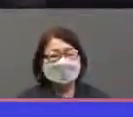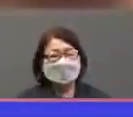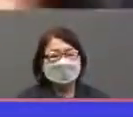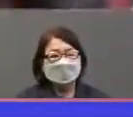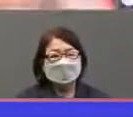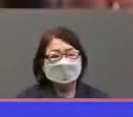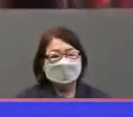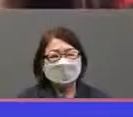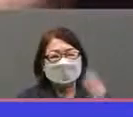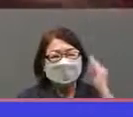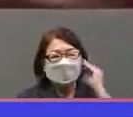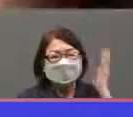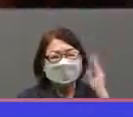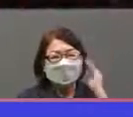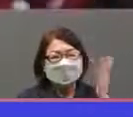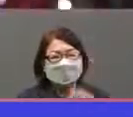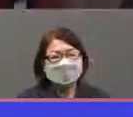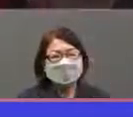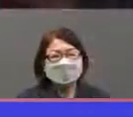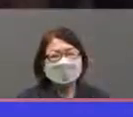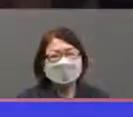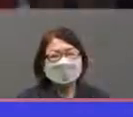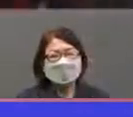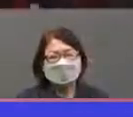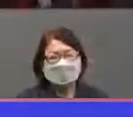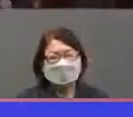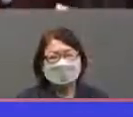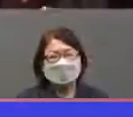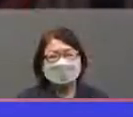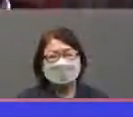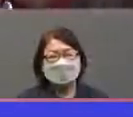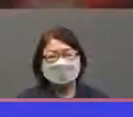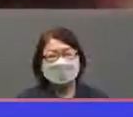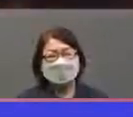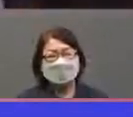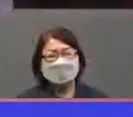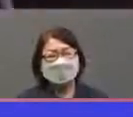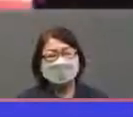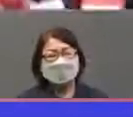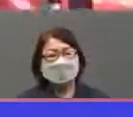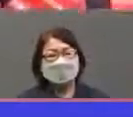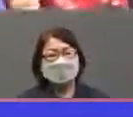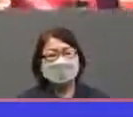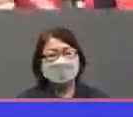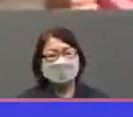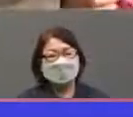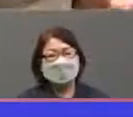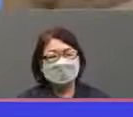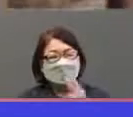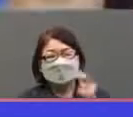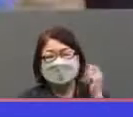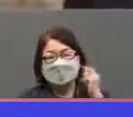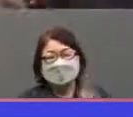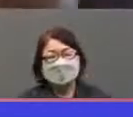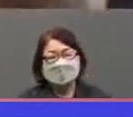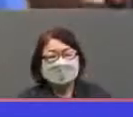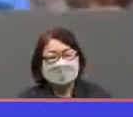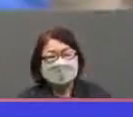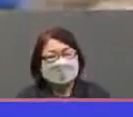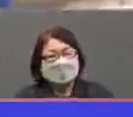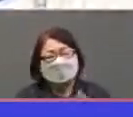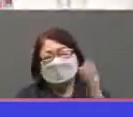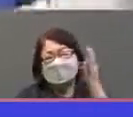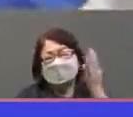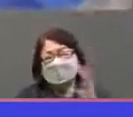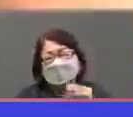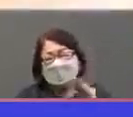ได้ค่ะ คร ั้งนี้เองเนี่ยท่านนายกไปพบปะพูดคุยให้กำลังใจผู้เลี้ยงโคเนื้อพร้อมชื่นชมกลุ่มผู้เลี้ยงโคแล้วก็กลุ่มสมาร์ทอย่